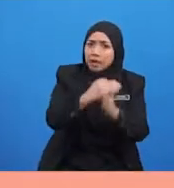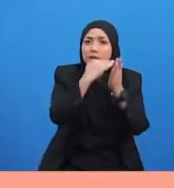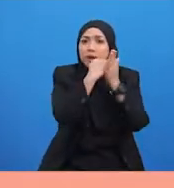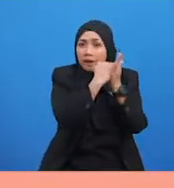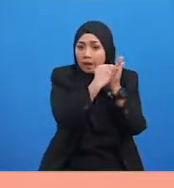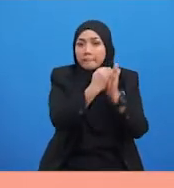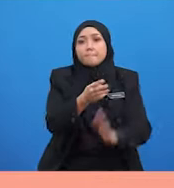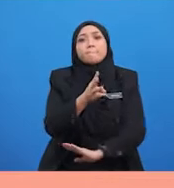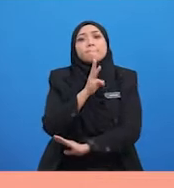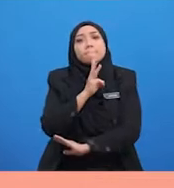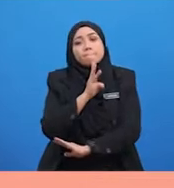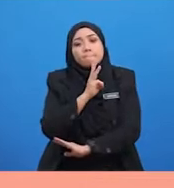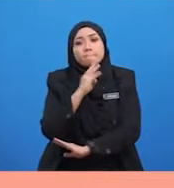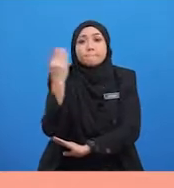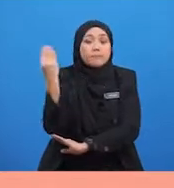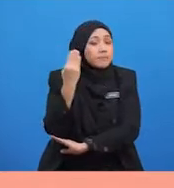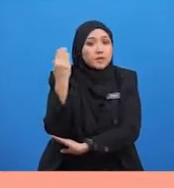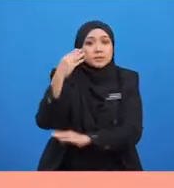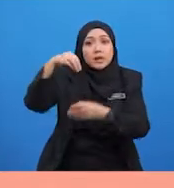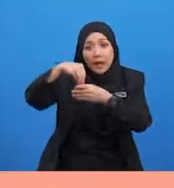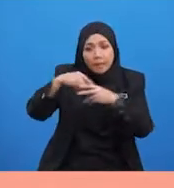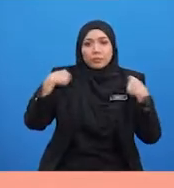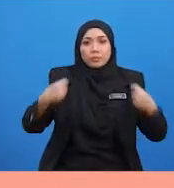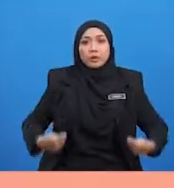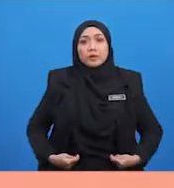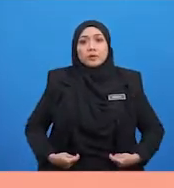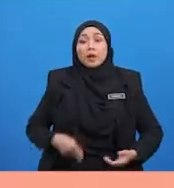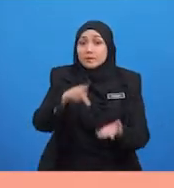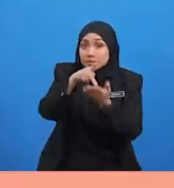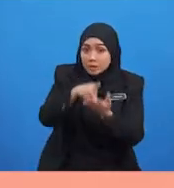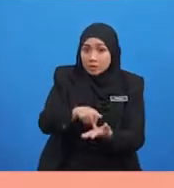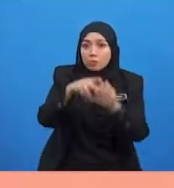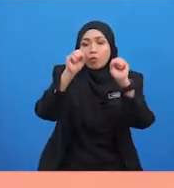Kesannya, boleh berprestasi dengan baik.